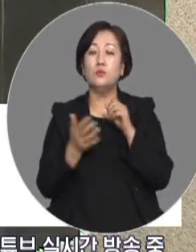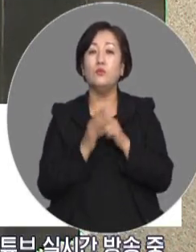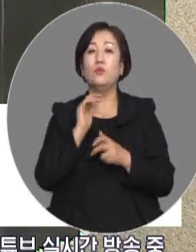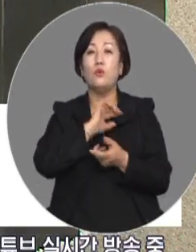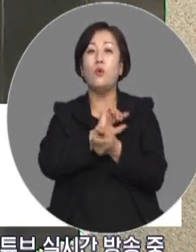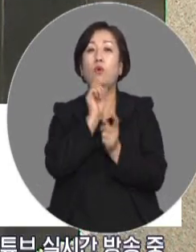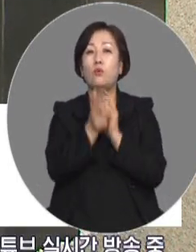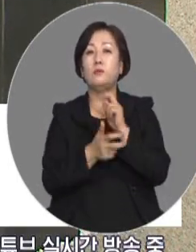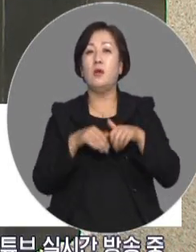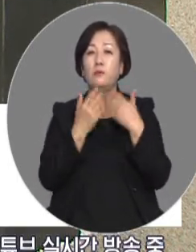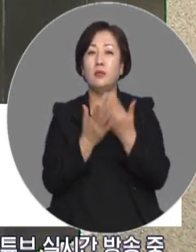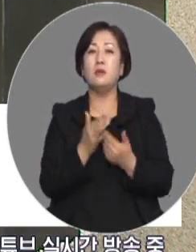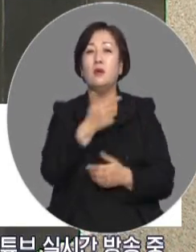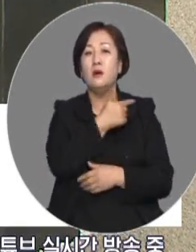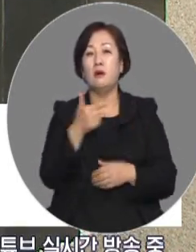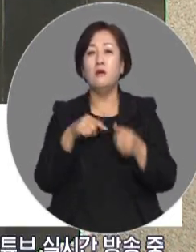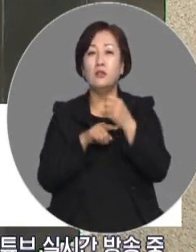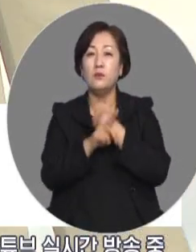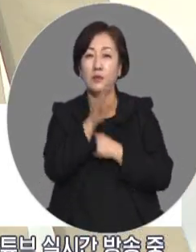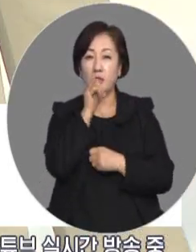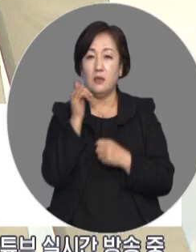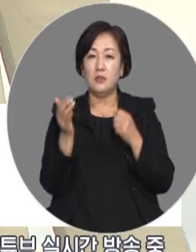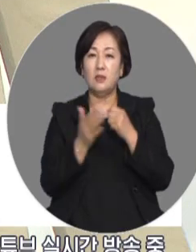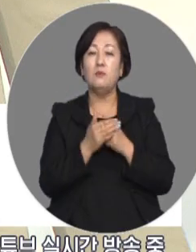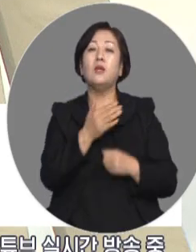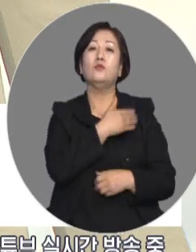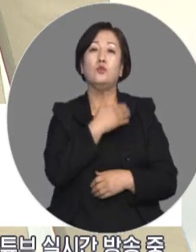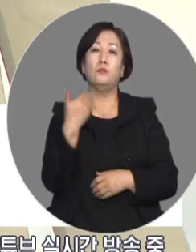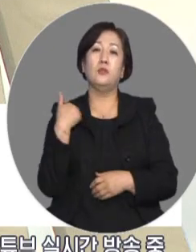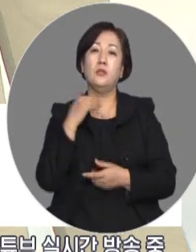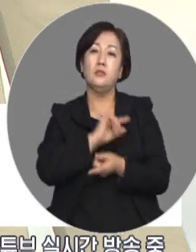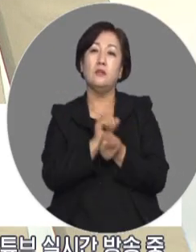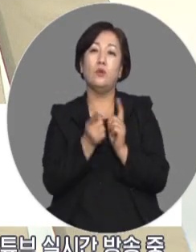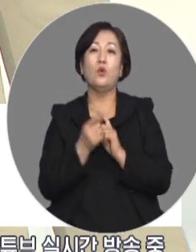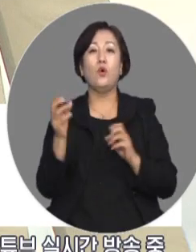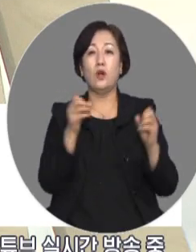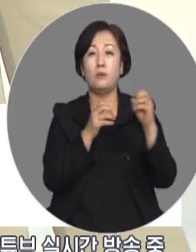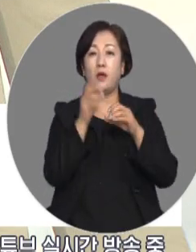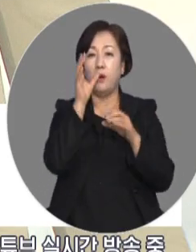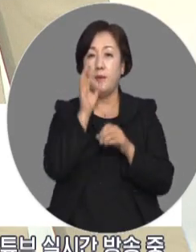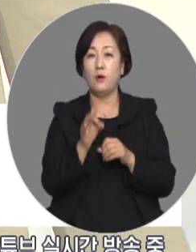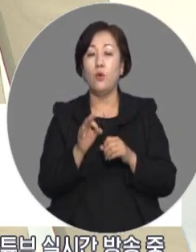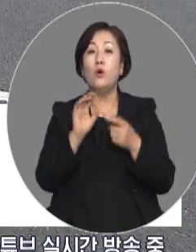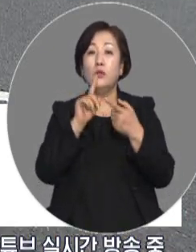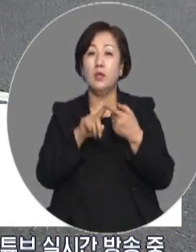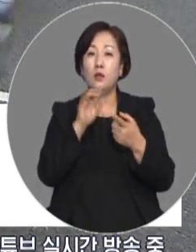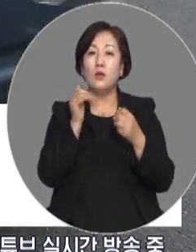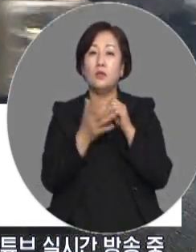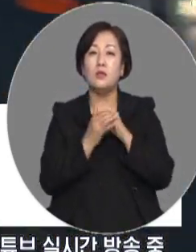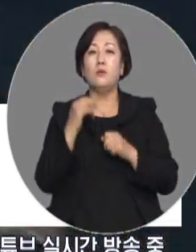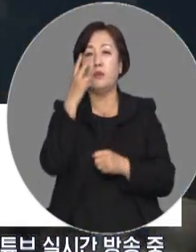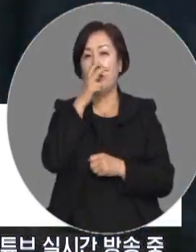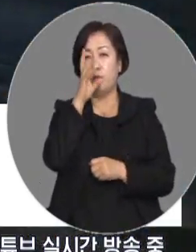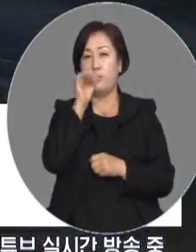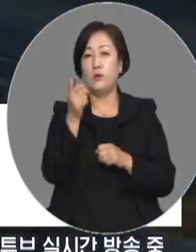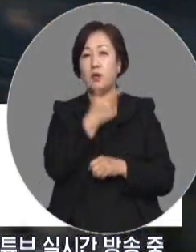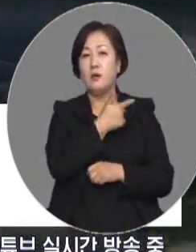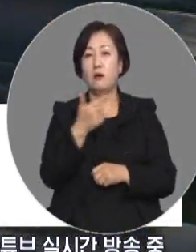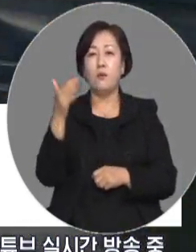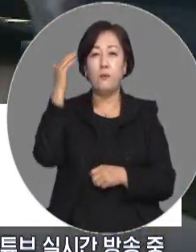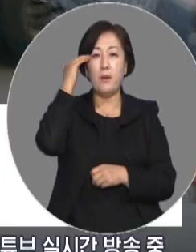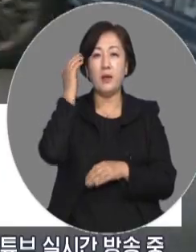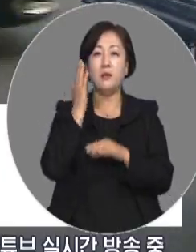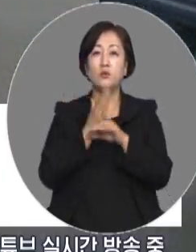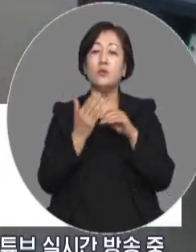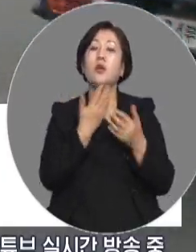경우 상징성이 큰 만큼 충분히 의견 수렴을 해야 한다면서도 그대로 두면 운전자 시야 확보에 방해가 될